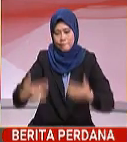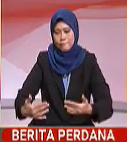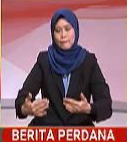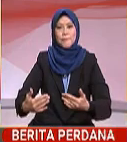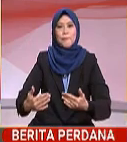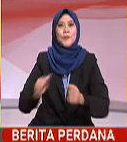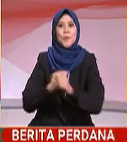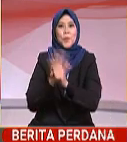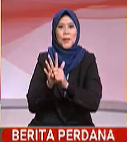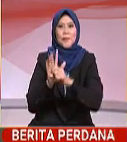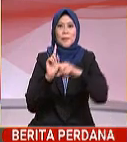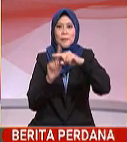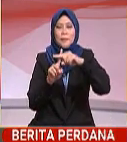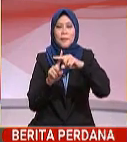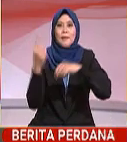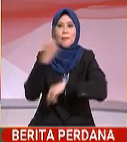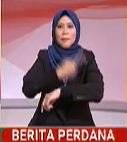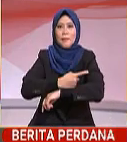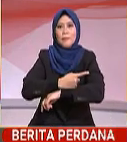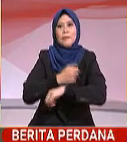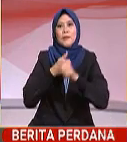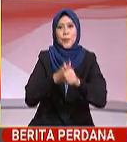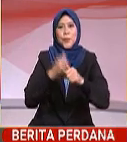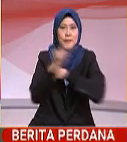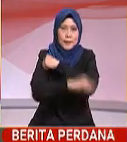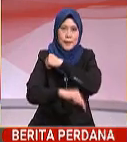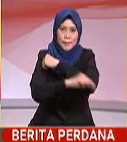COVID-19, diikuti kes positif harian mengikut negeri.